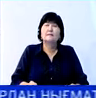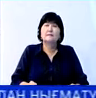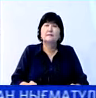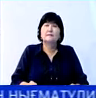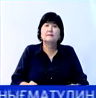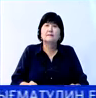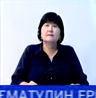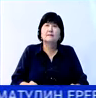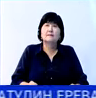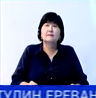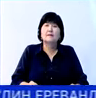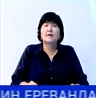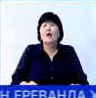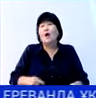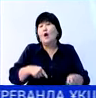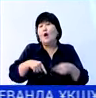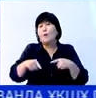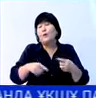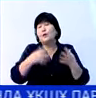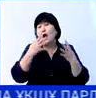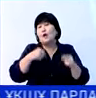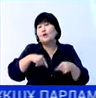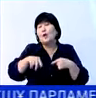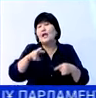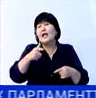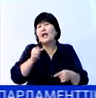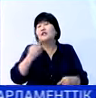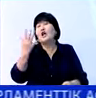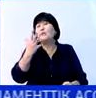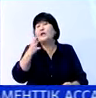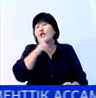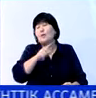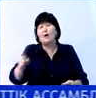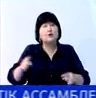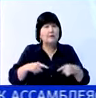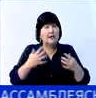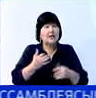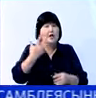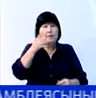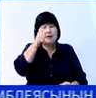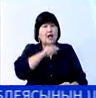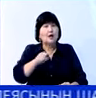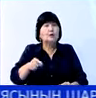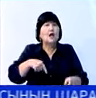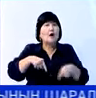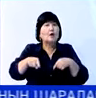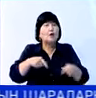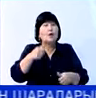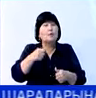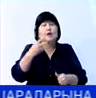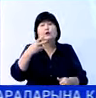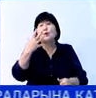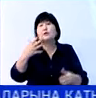телеарнасы. Футболдан әуесқой аяқ топшылар лигасының 5-ші маусымы мәреге жетті. 5 айға созылған Аладоп бәсекесінде